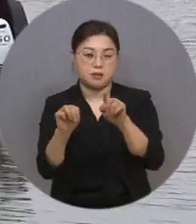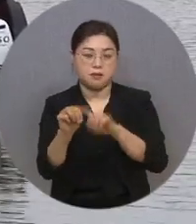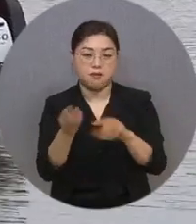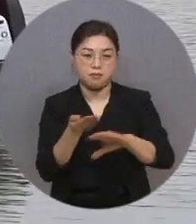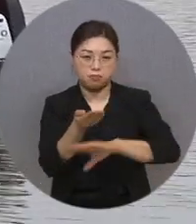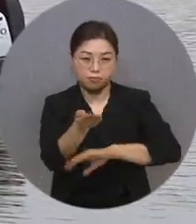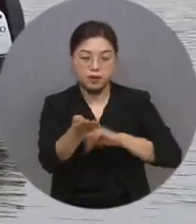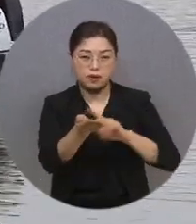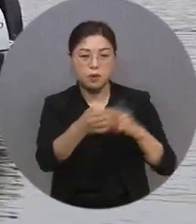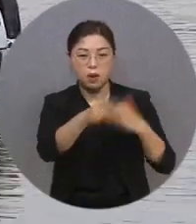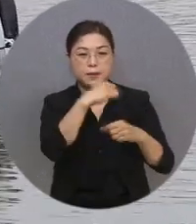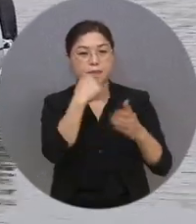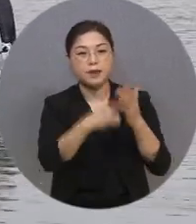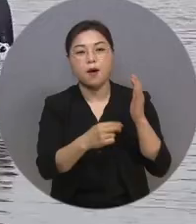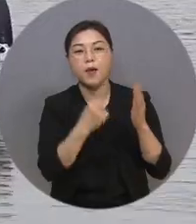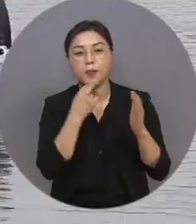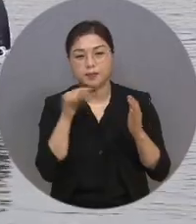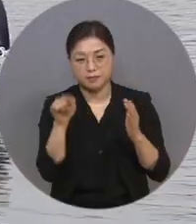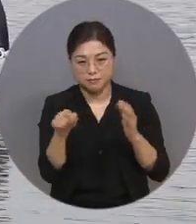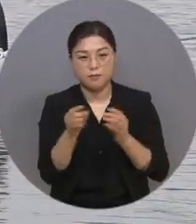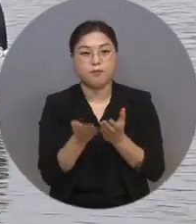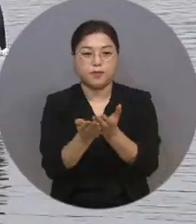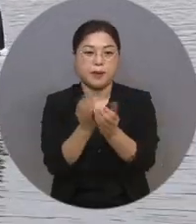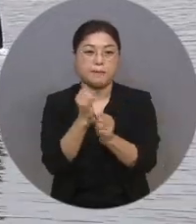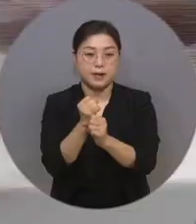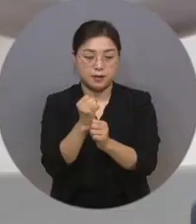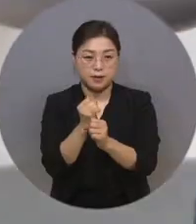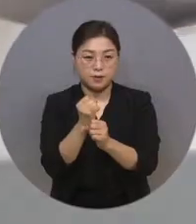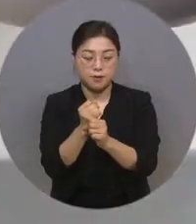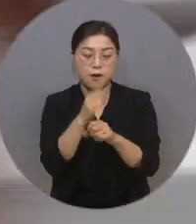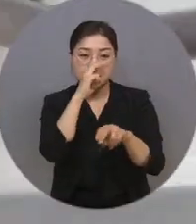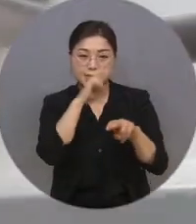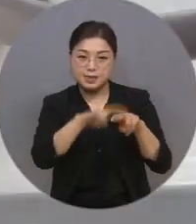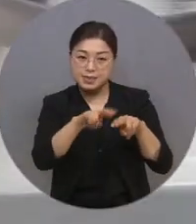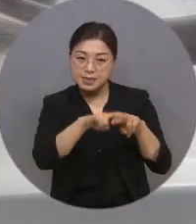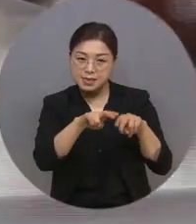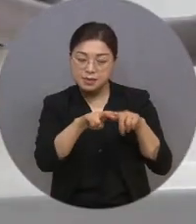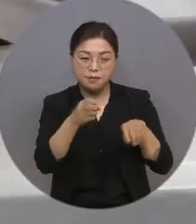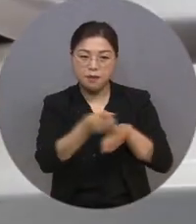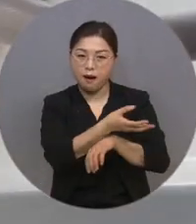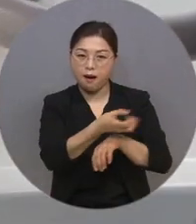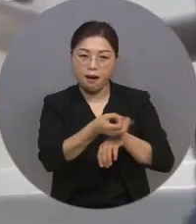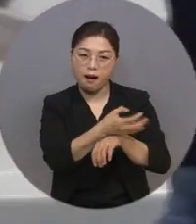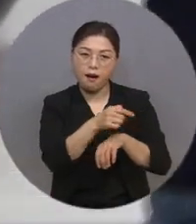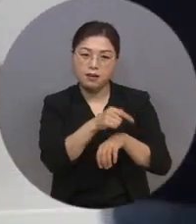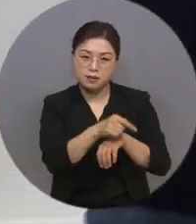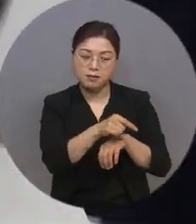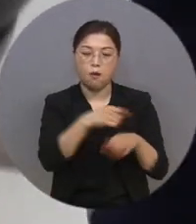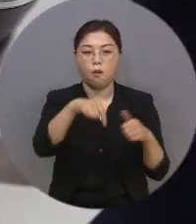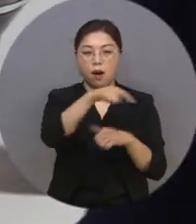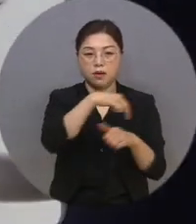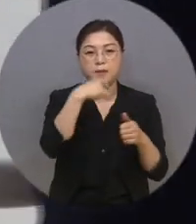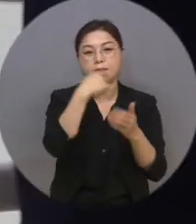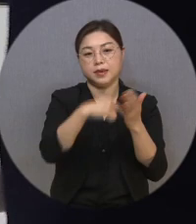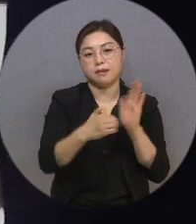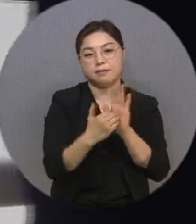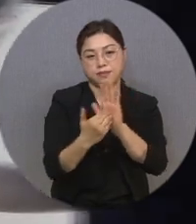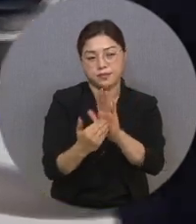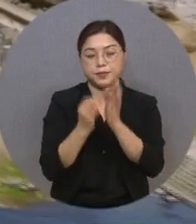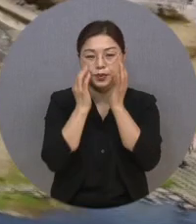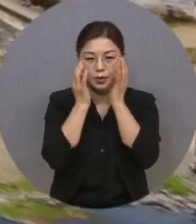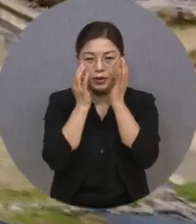친환경 인증 제품을 사용했으며 유수 분리기를 설치해 연료 유출에 의한 환경오염 예방에도 주의를